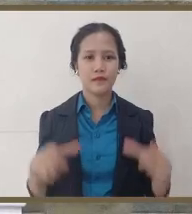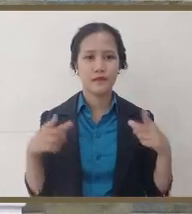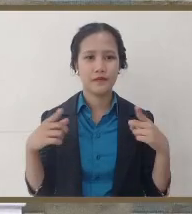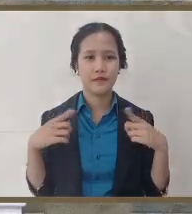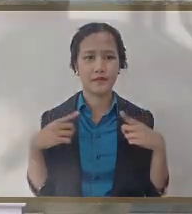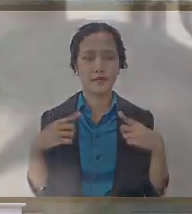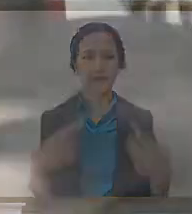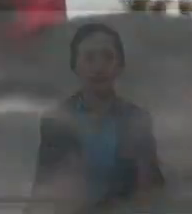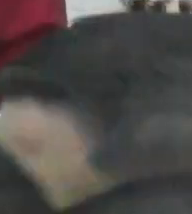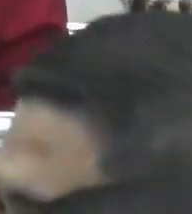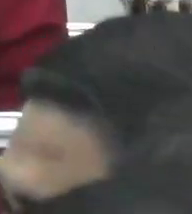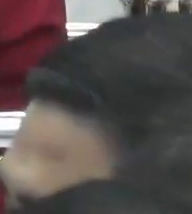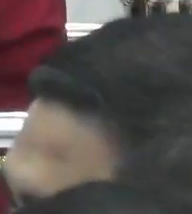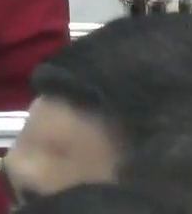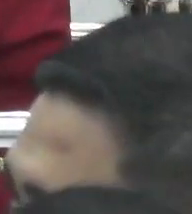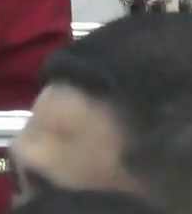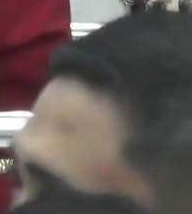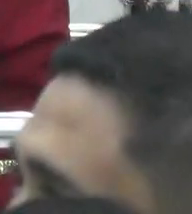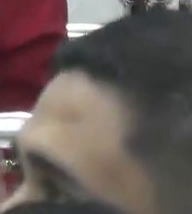mabuhay.